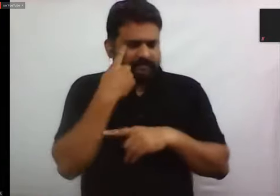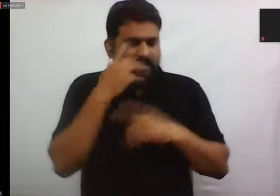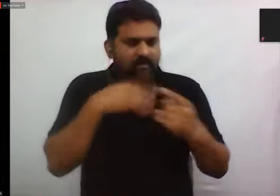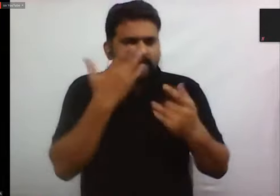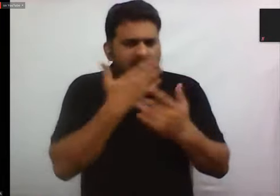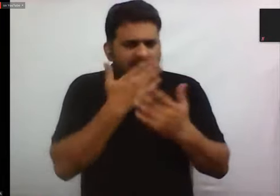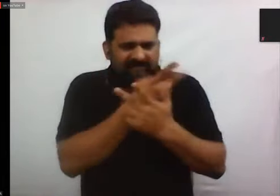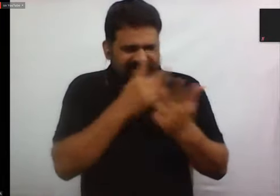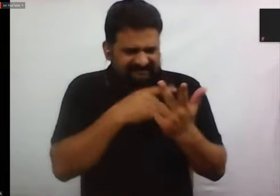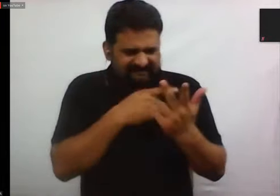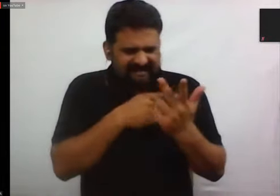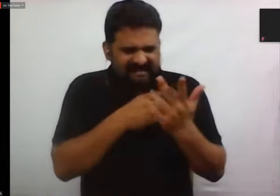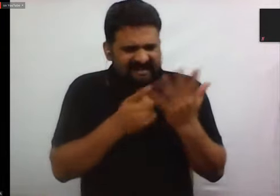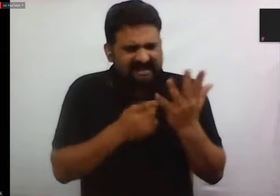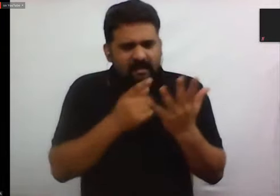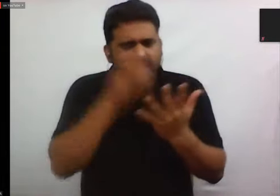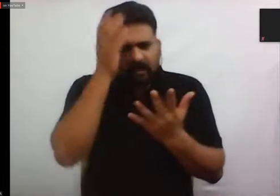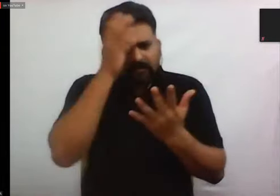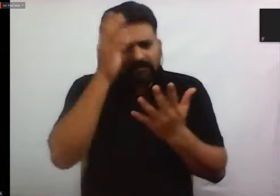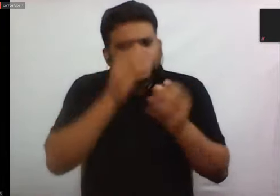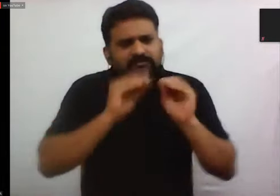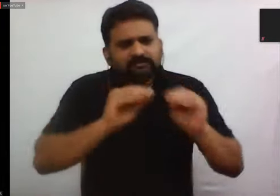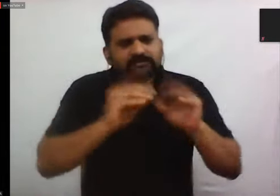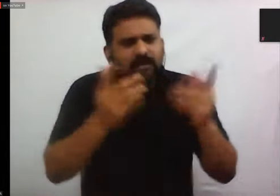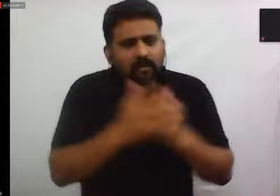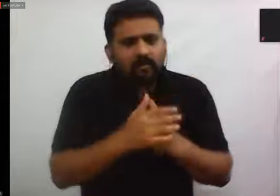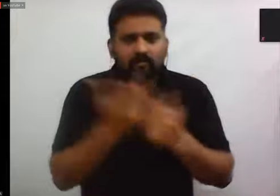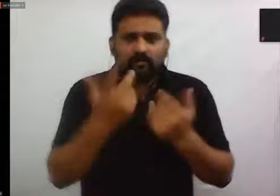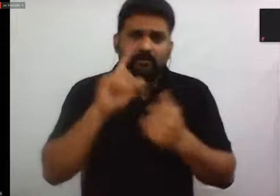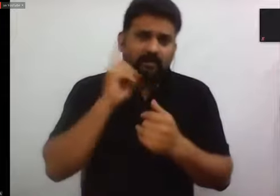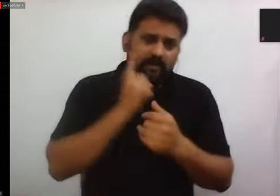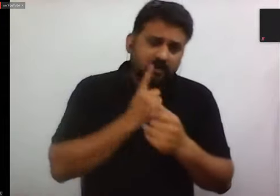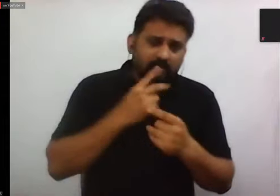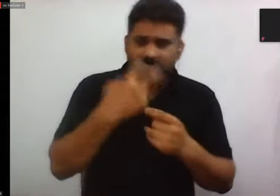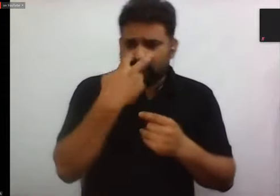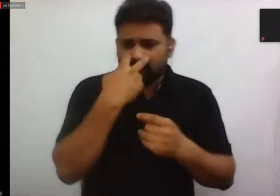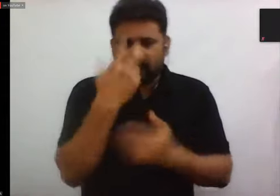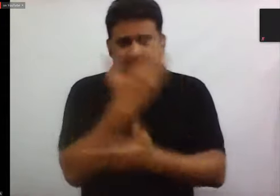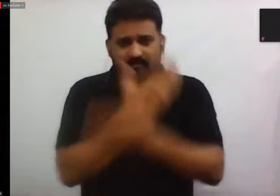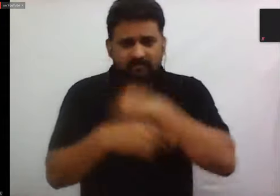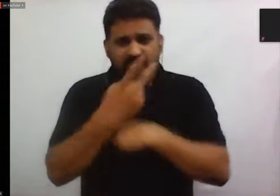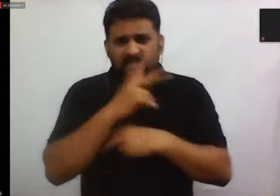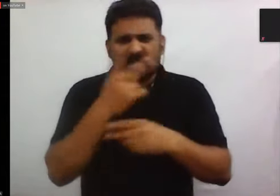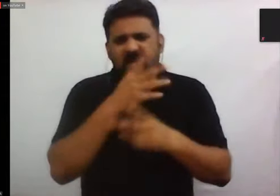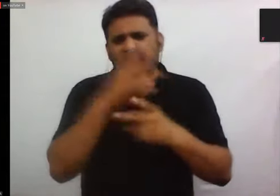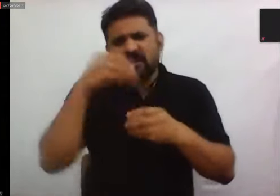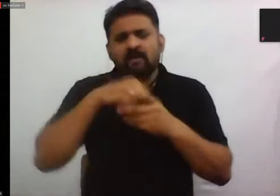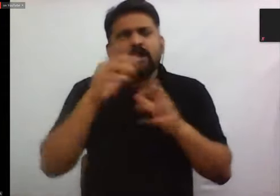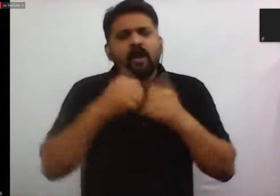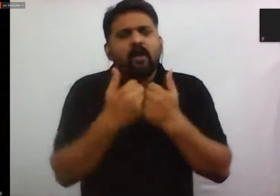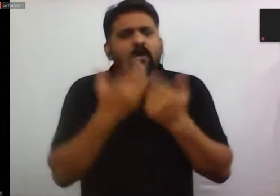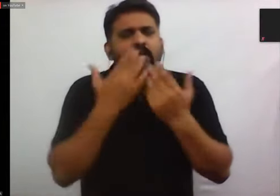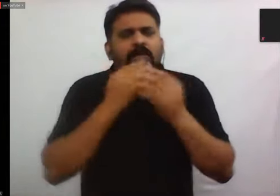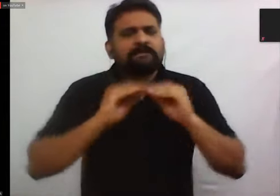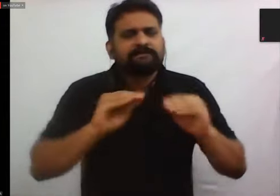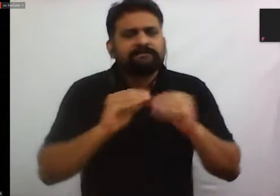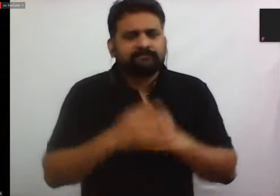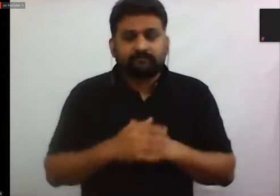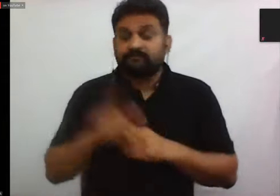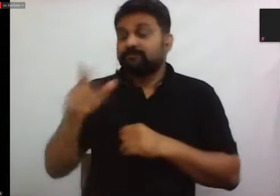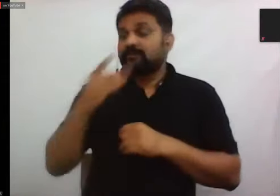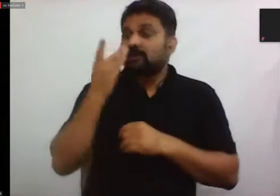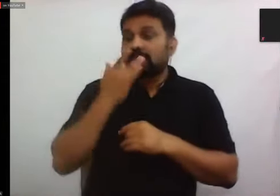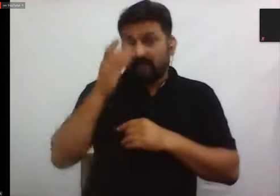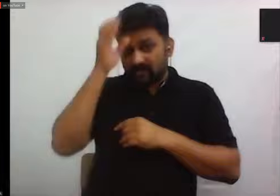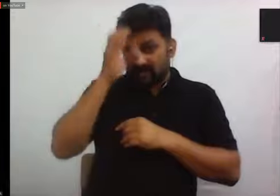कंसेप्ट एंड फॉर चिल्ड्रन विद HIVI और मल्टीपल विजुअल इम्पेयरमेंट? कलर कॉन्सेप्ट